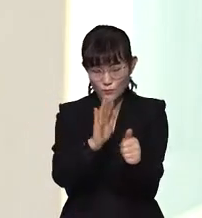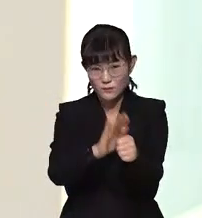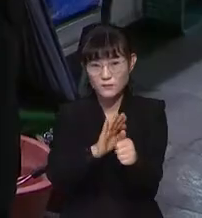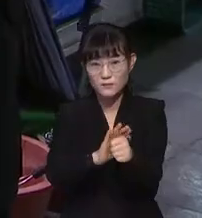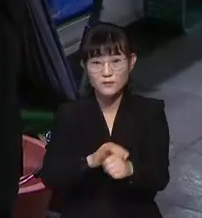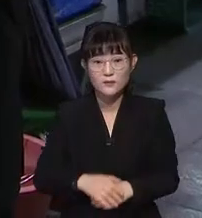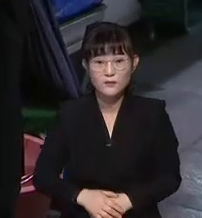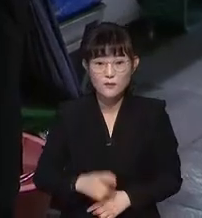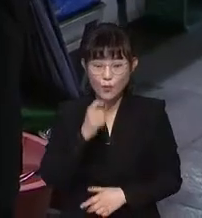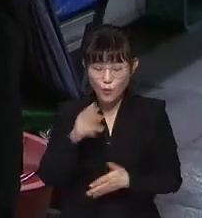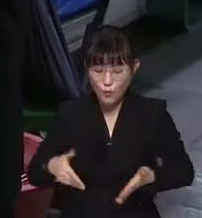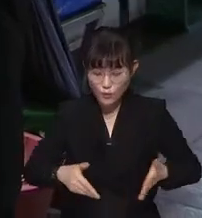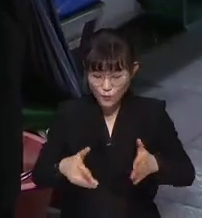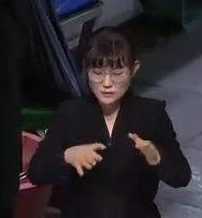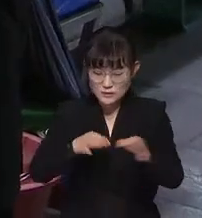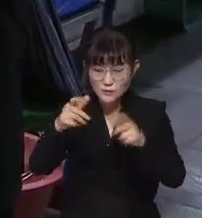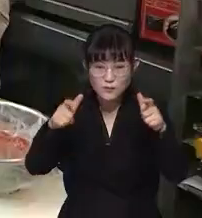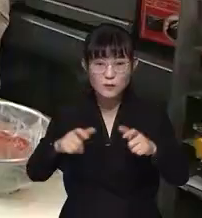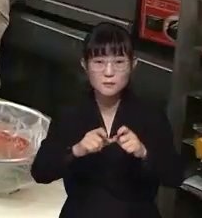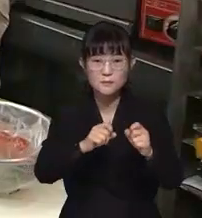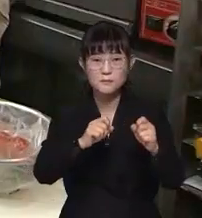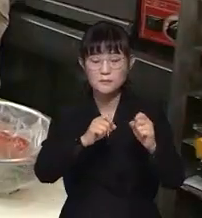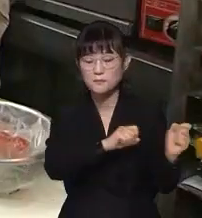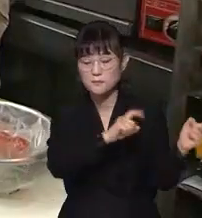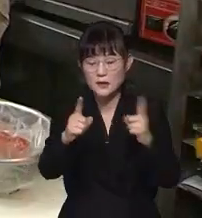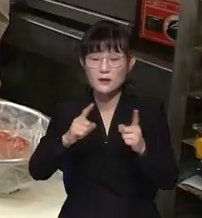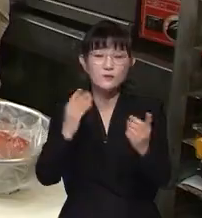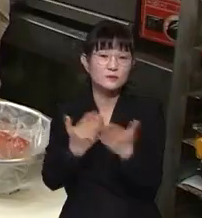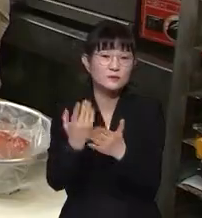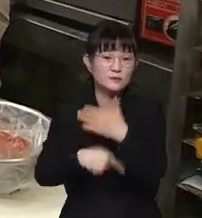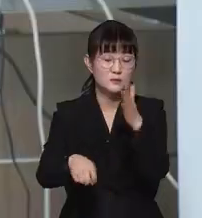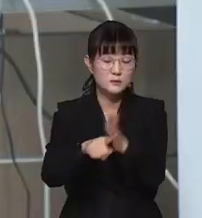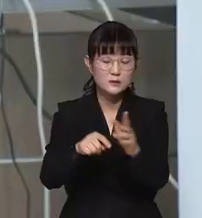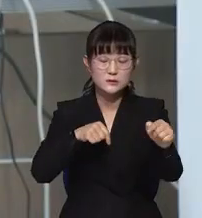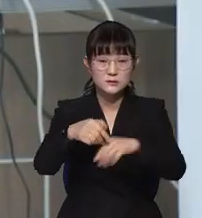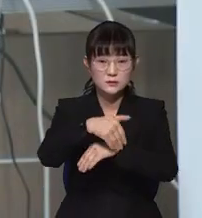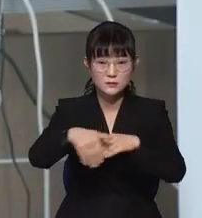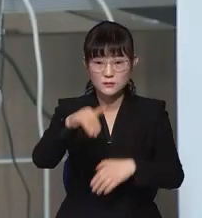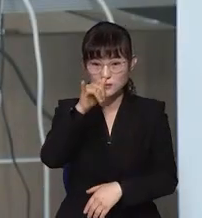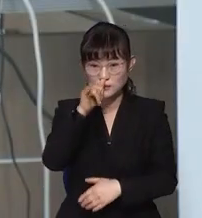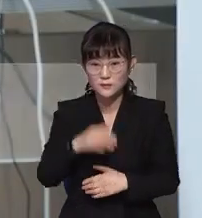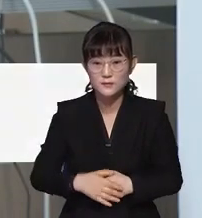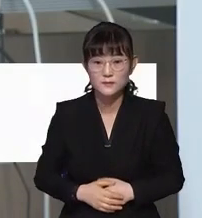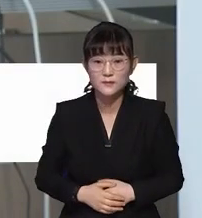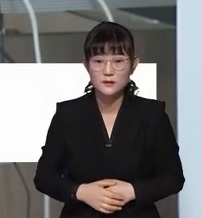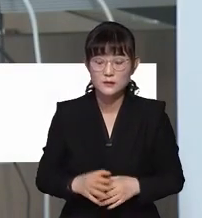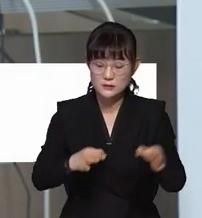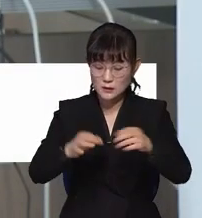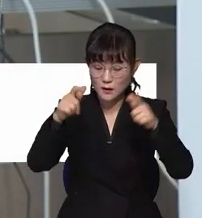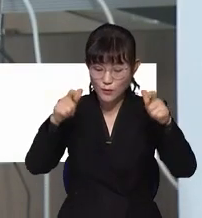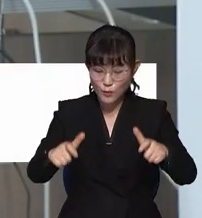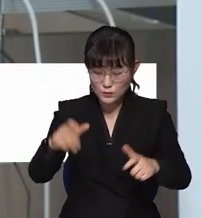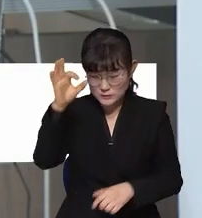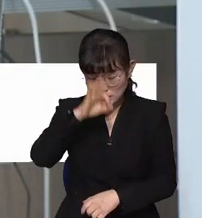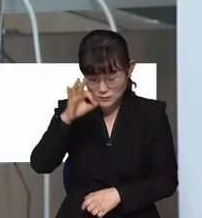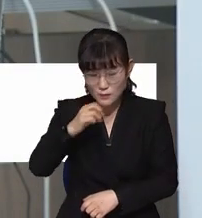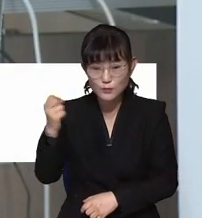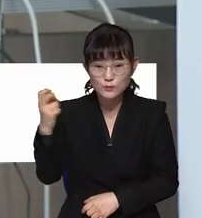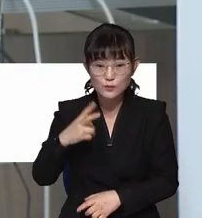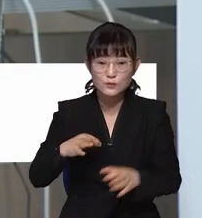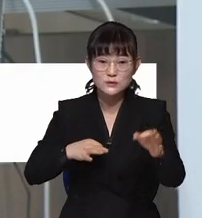지원합니다 상권을 살리기 위한 시책도 시행됩니다 상권 발굴및 상인회를 조직하는